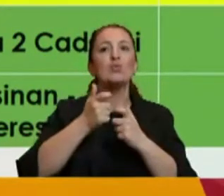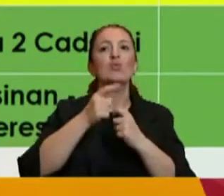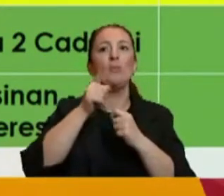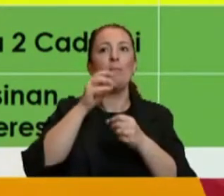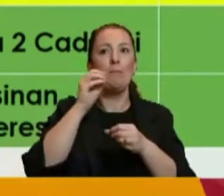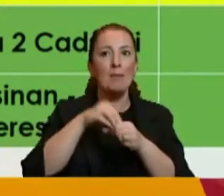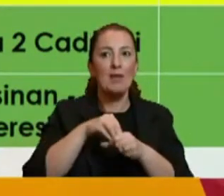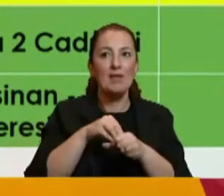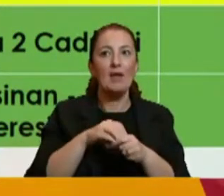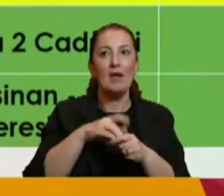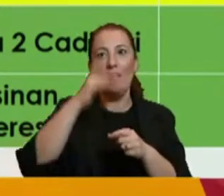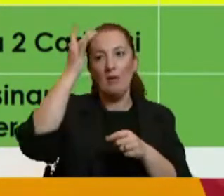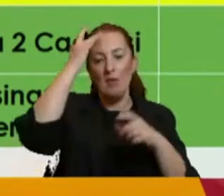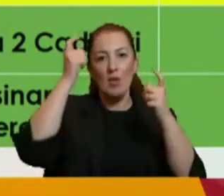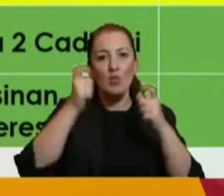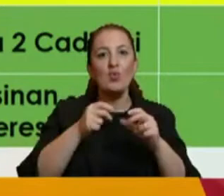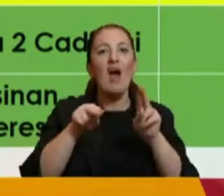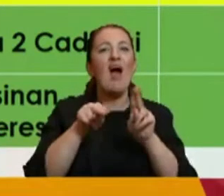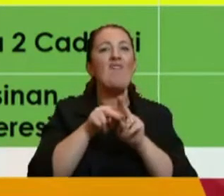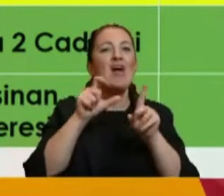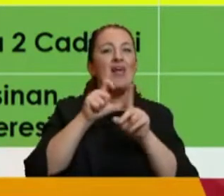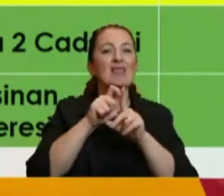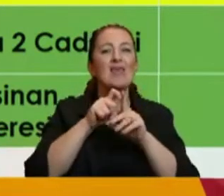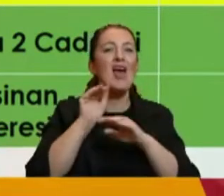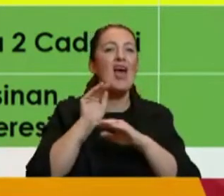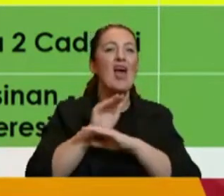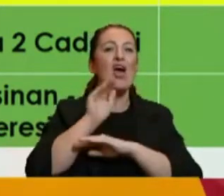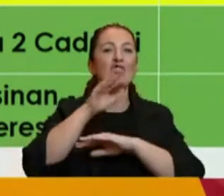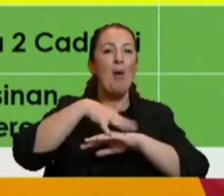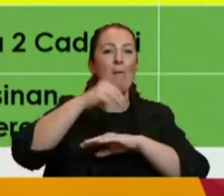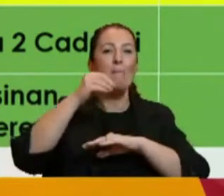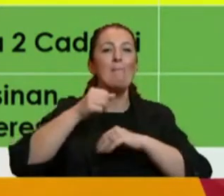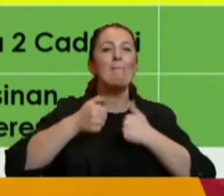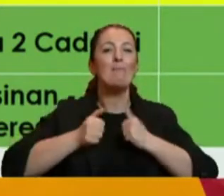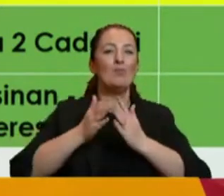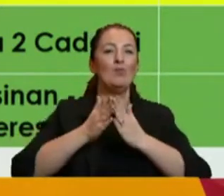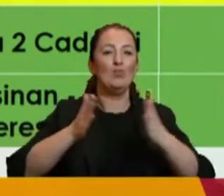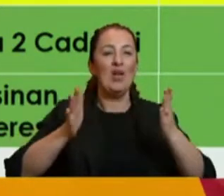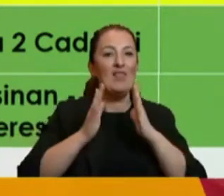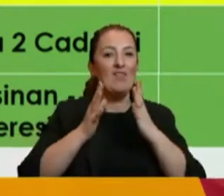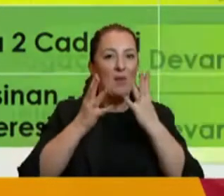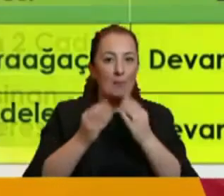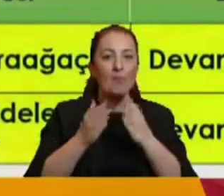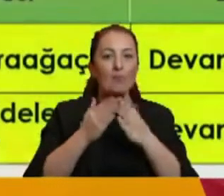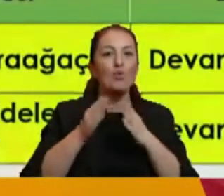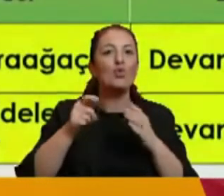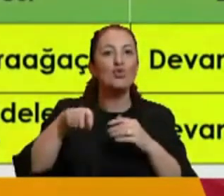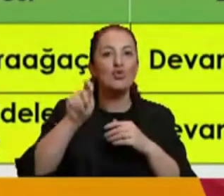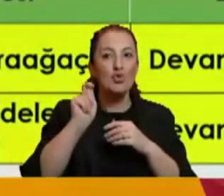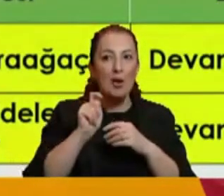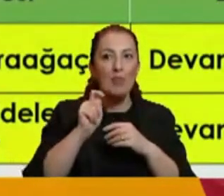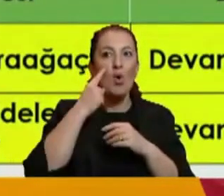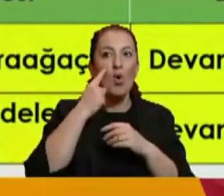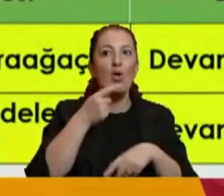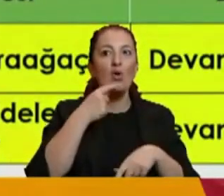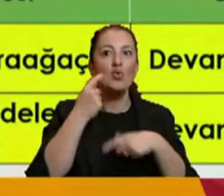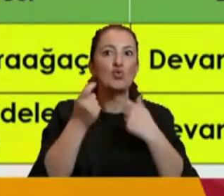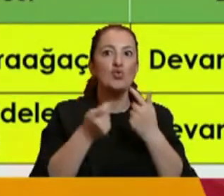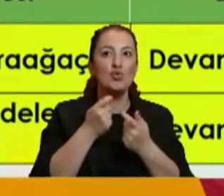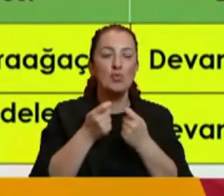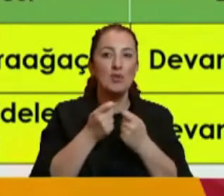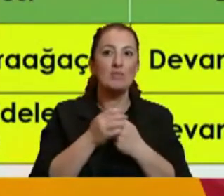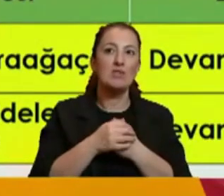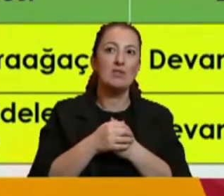bitti Beylikdüzü Kavaklı R yaşamaz 3. Etap devam ediyor Büyükçekmece'deki çalışmalarımız